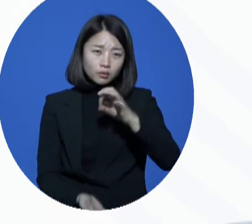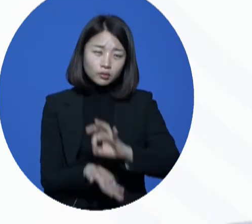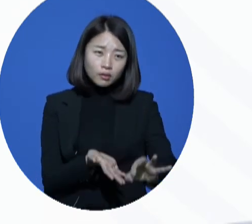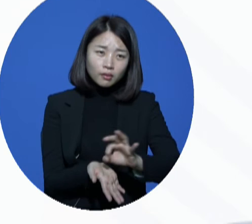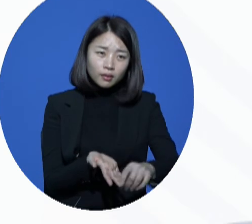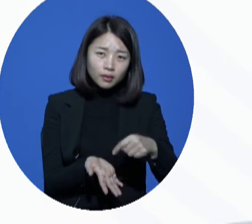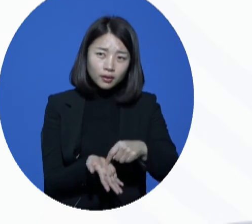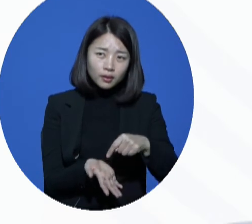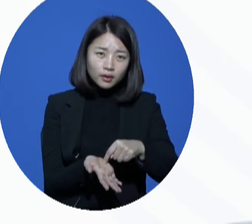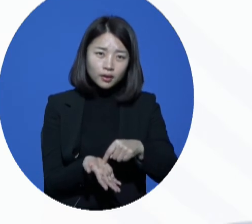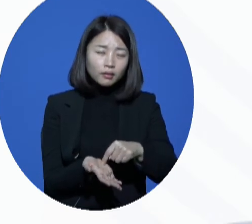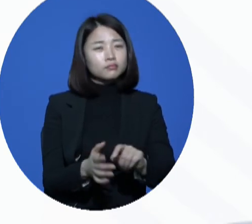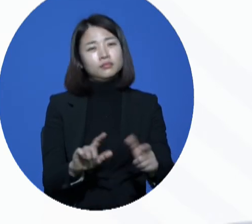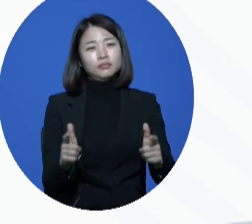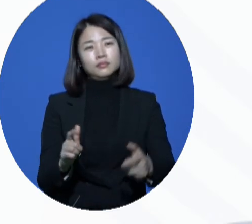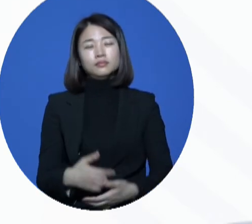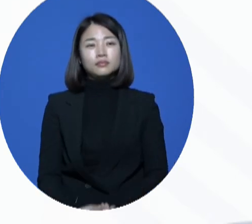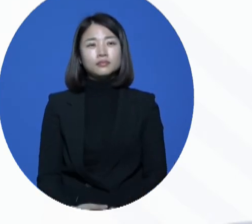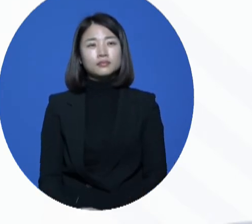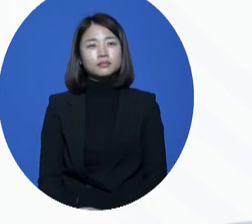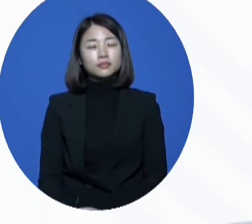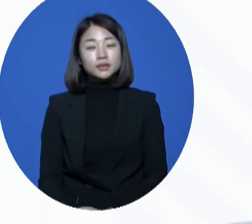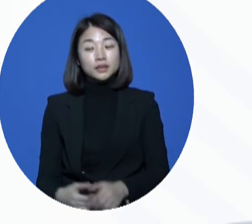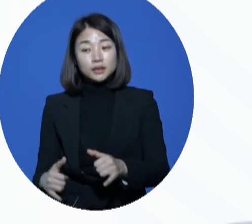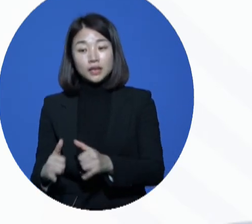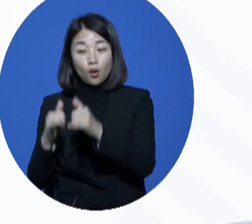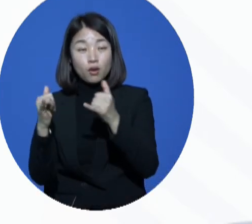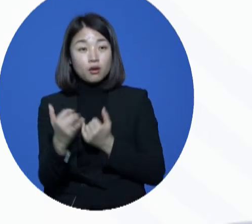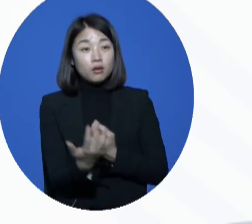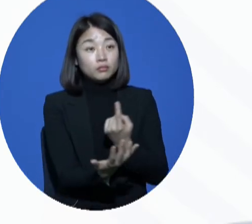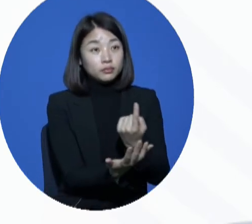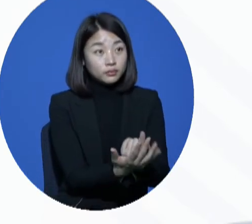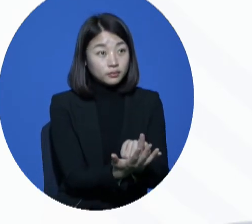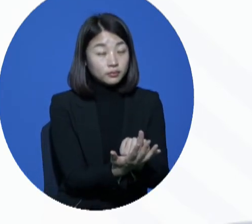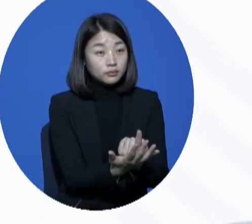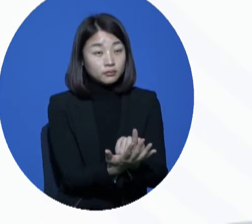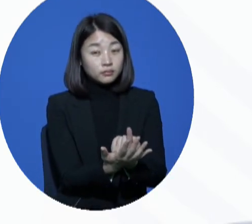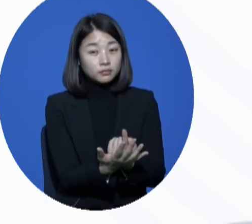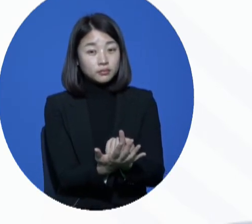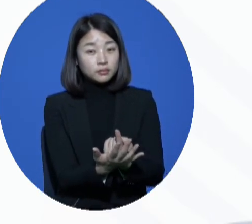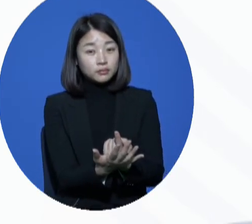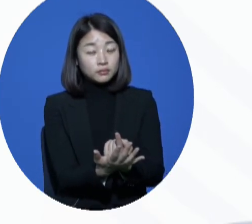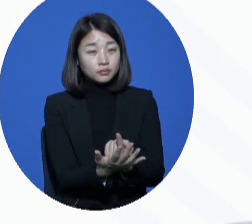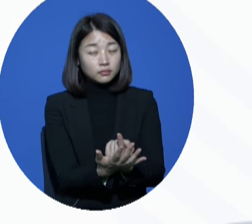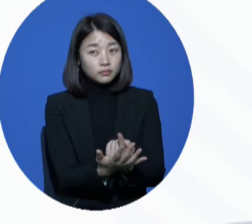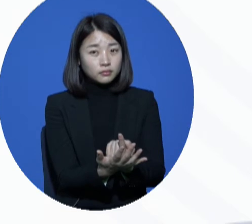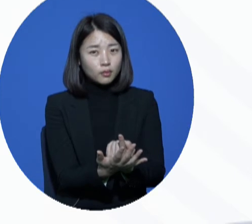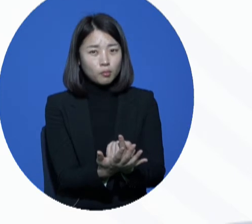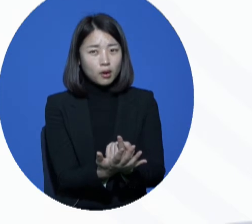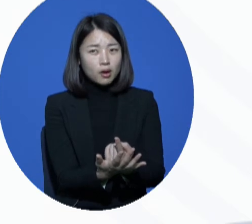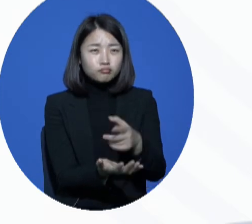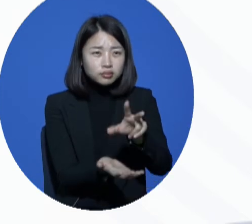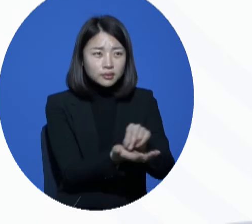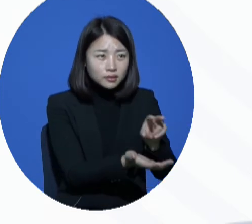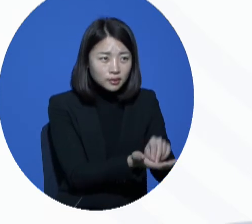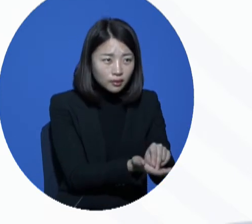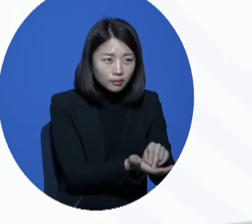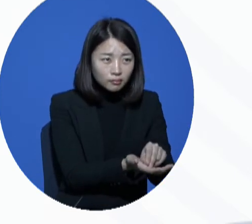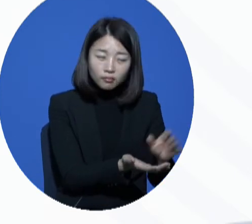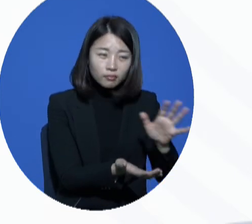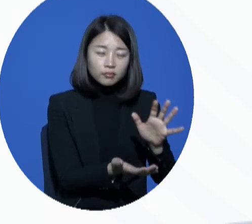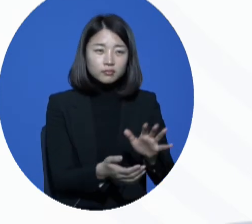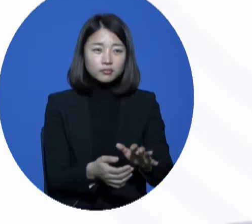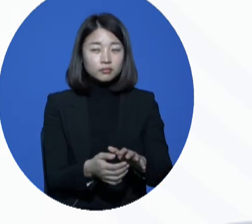그렇진 않다라는 것을 알 수 있었고요. 사회에 적응해서 어떤 일종의 문제 행동이라고 계속 지적되는 그런 행동들이 더